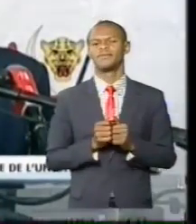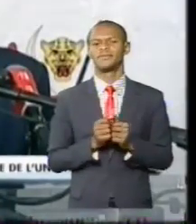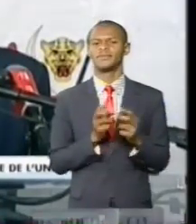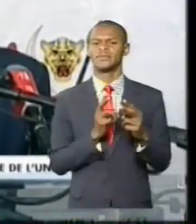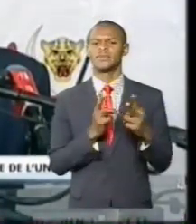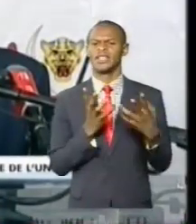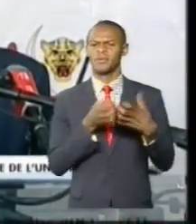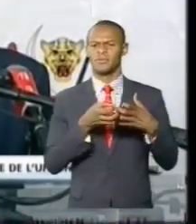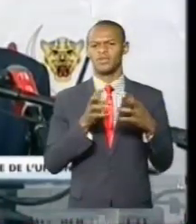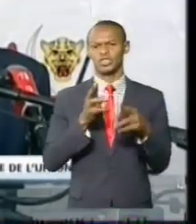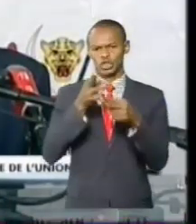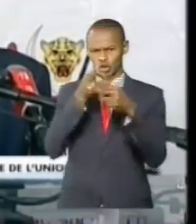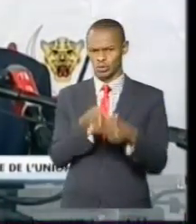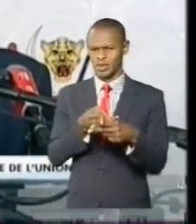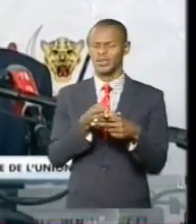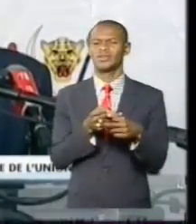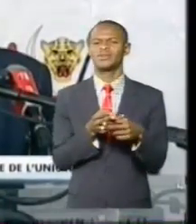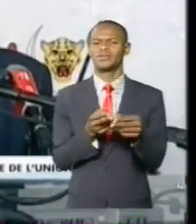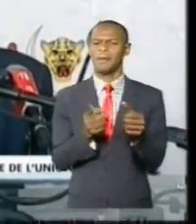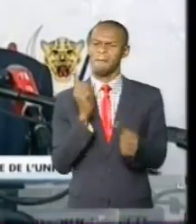Vu l'ordonnance numéro